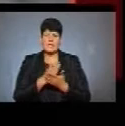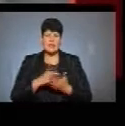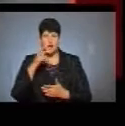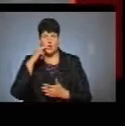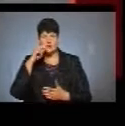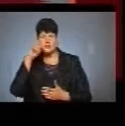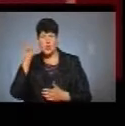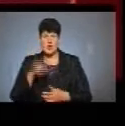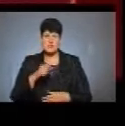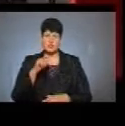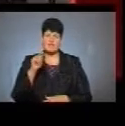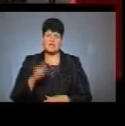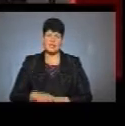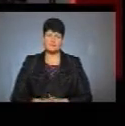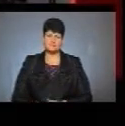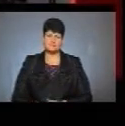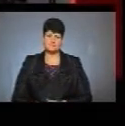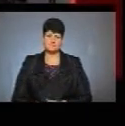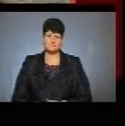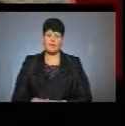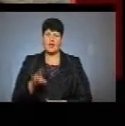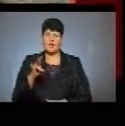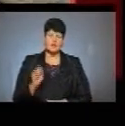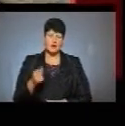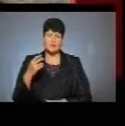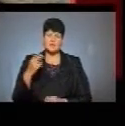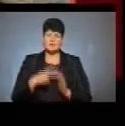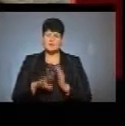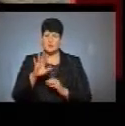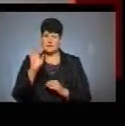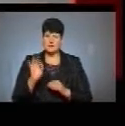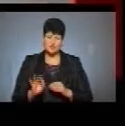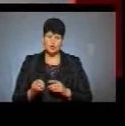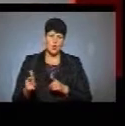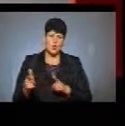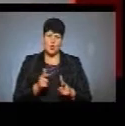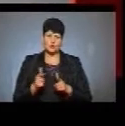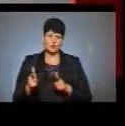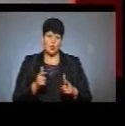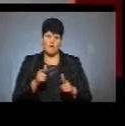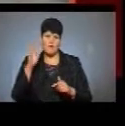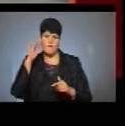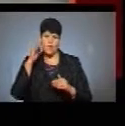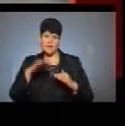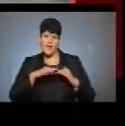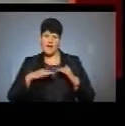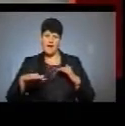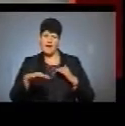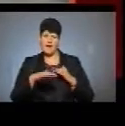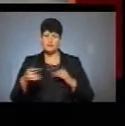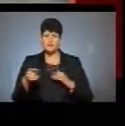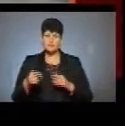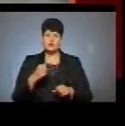російсько-української війни. На 85% готова водна арена в Тернополі. Такий висновок зробили